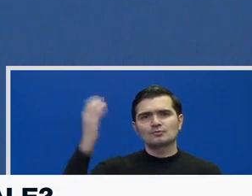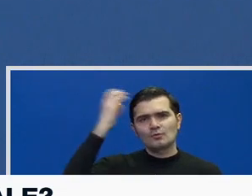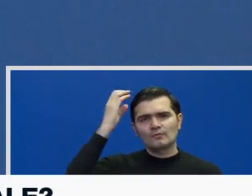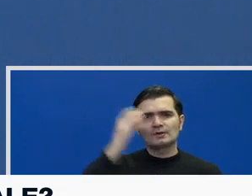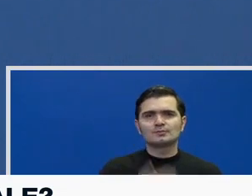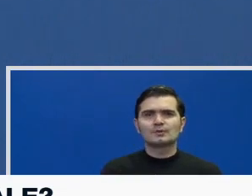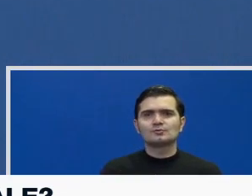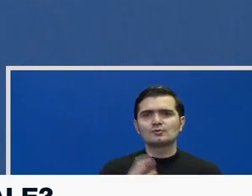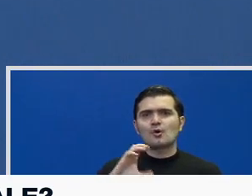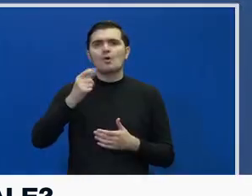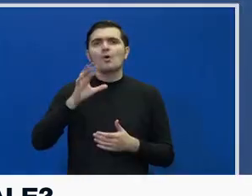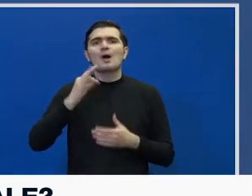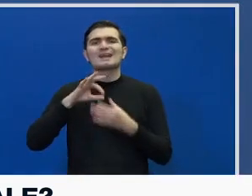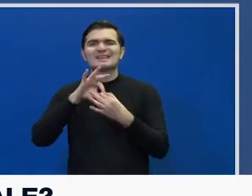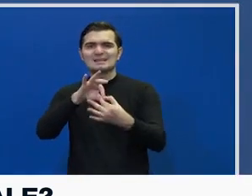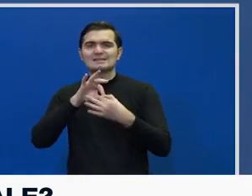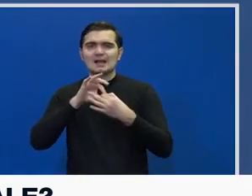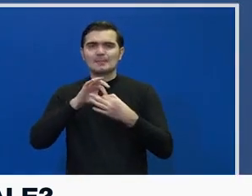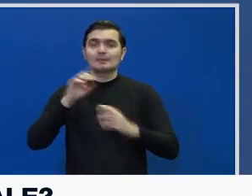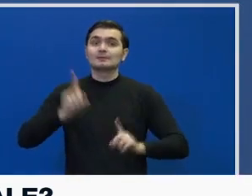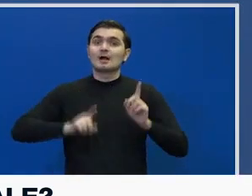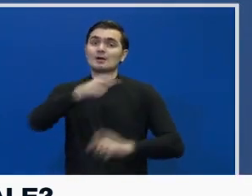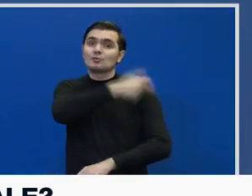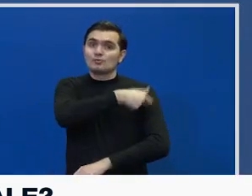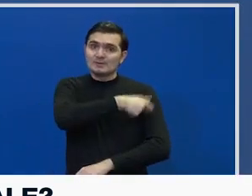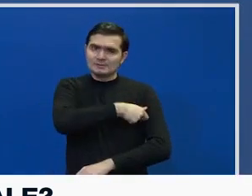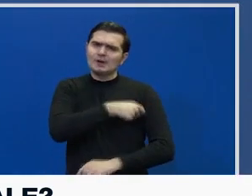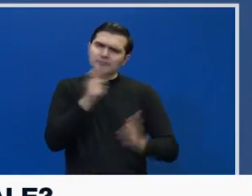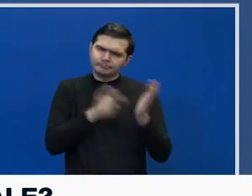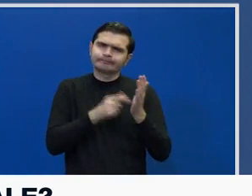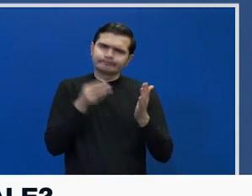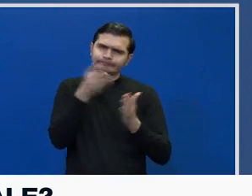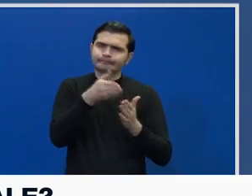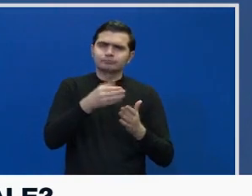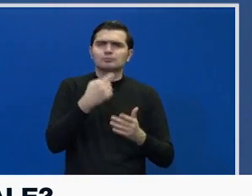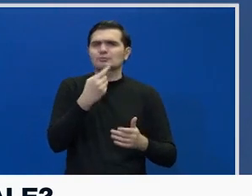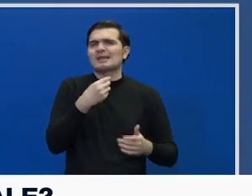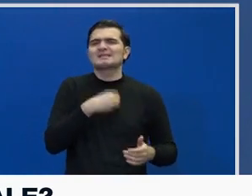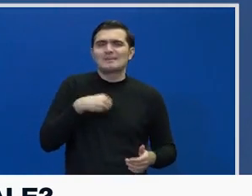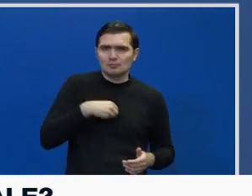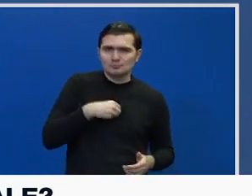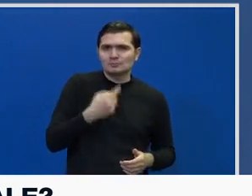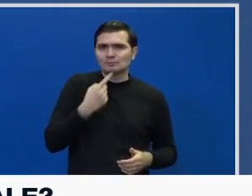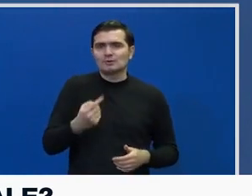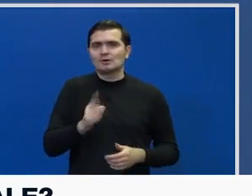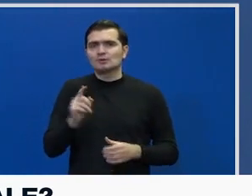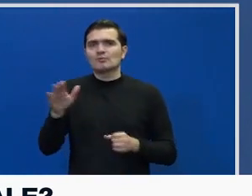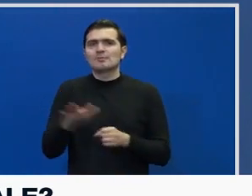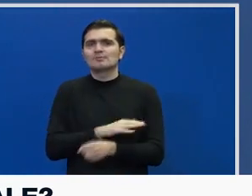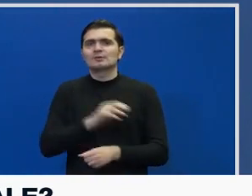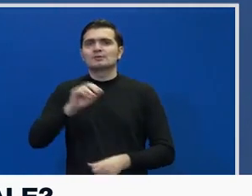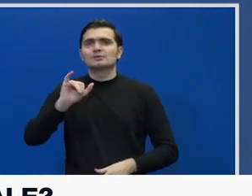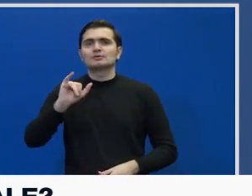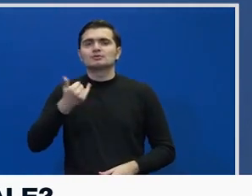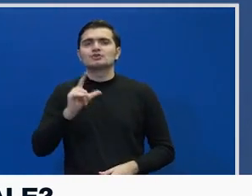privește reforma pensiilor speciale. Dacă comisia va insista și va fi nemulțumită și va considera că jalonul nu este dus la